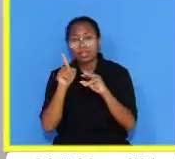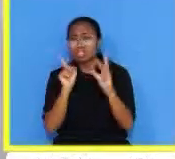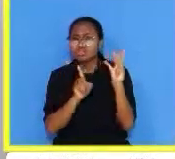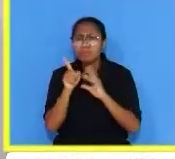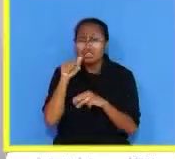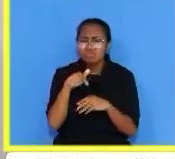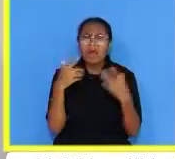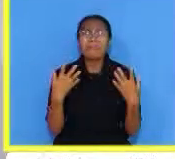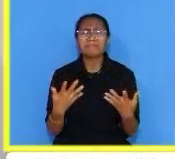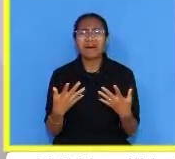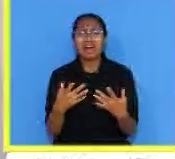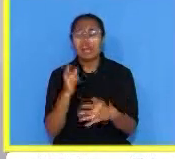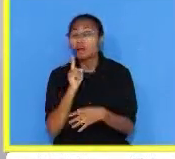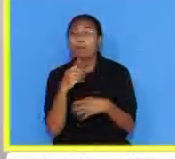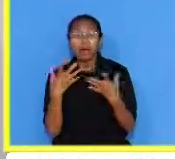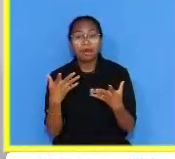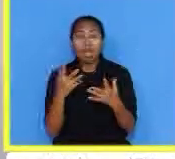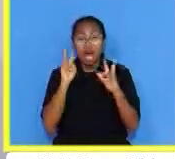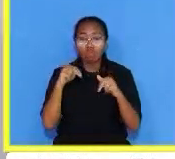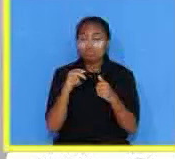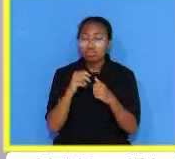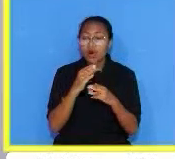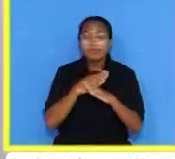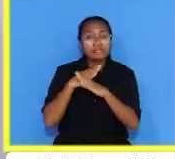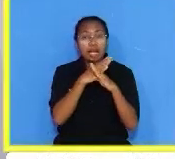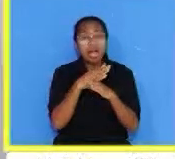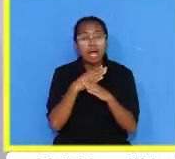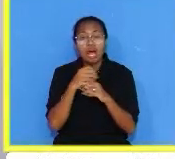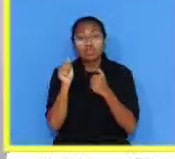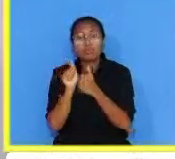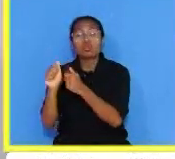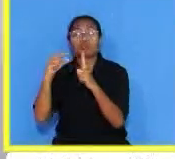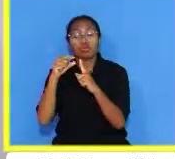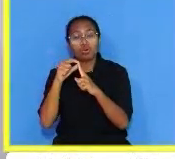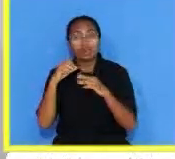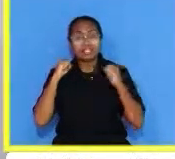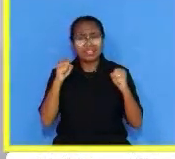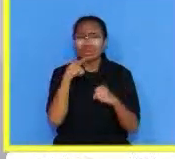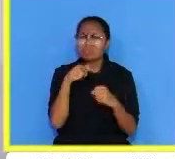apa, atau bagaimana mereka harus menjaga protokol kesehatan, atau